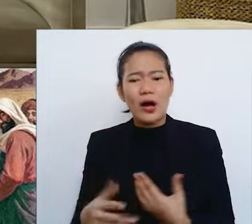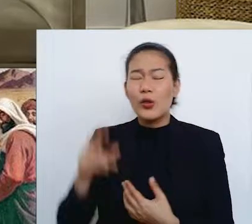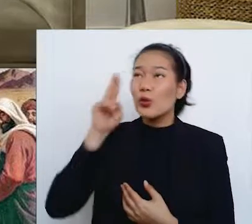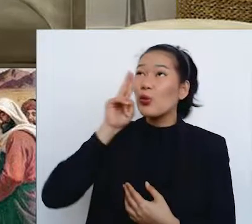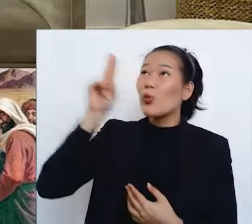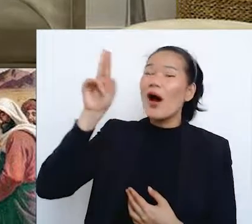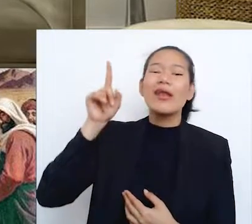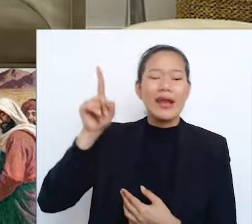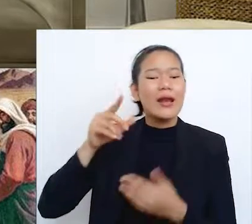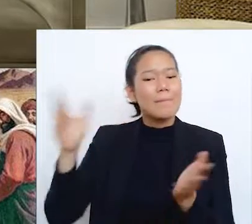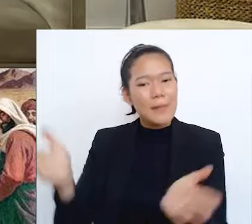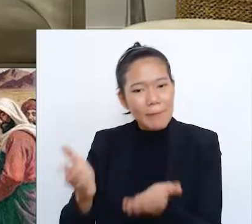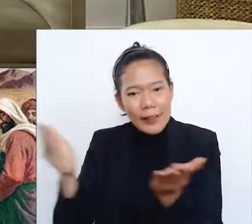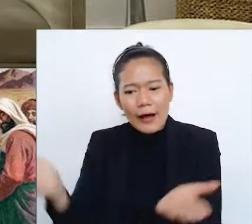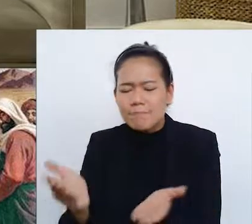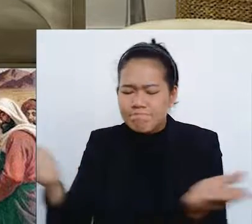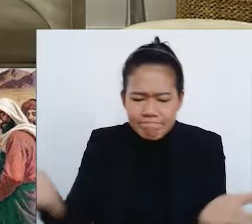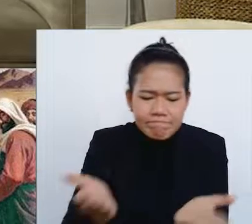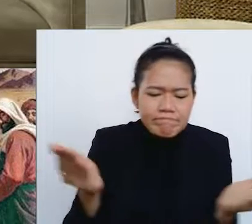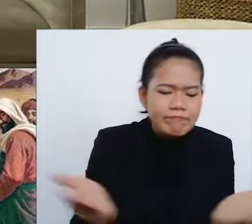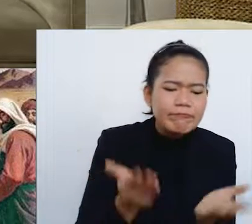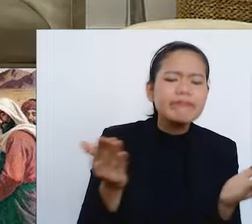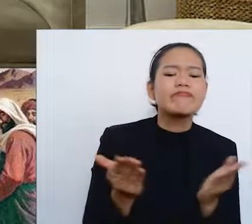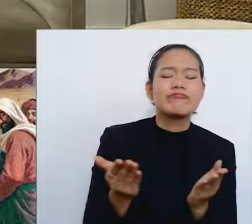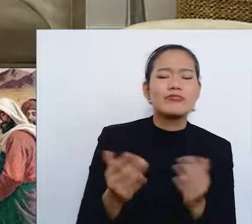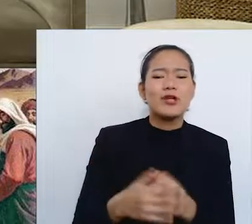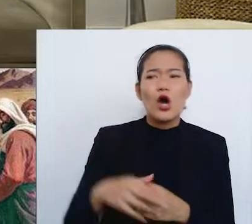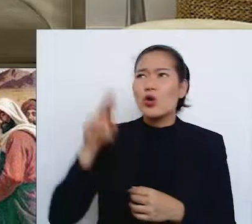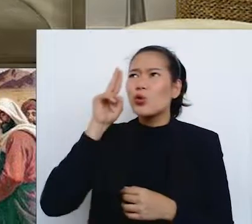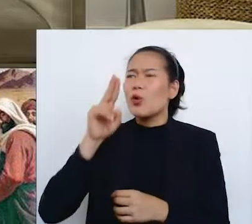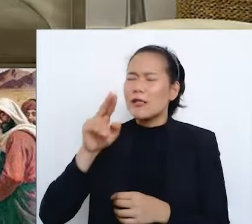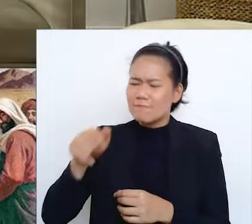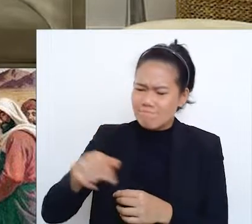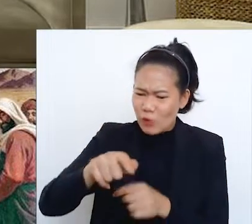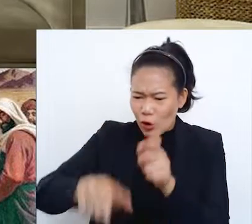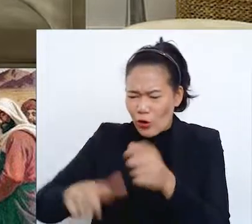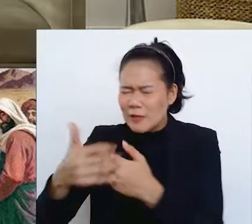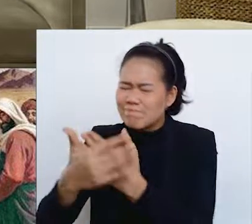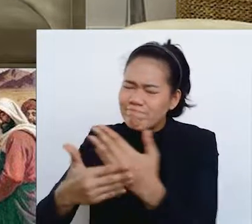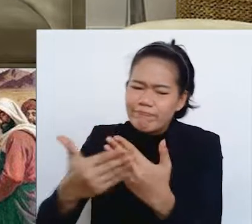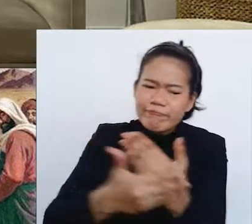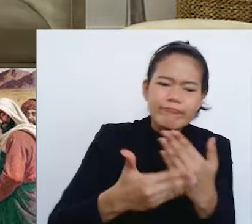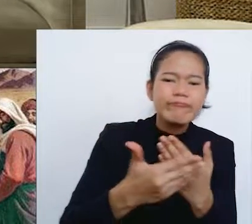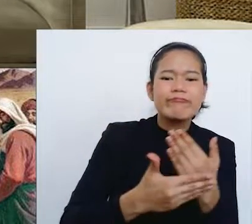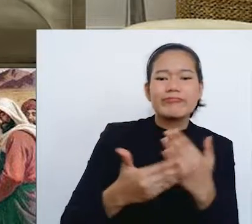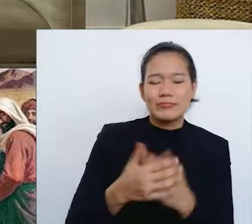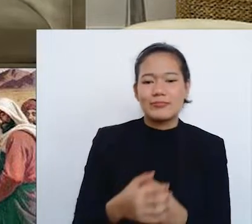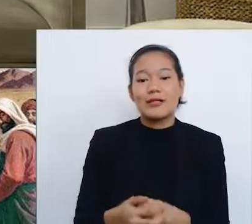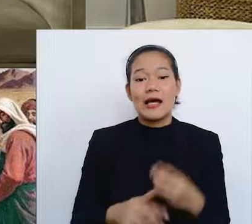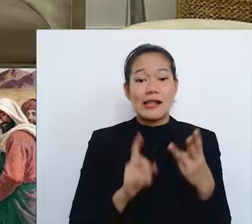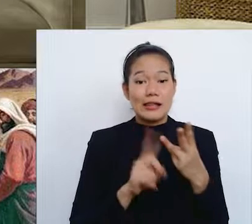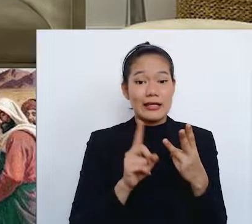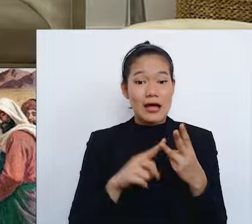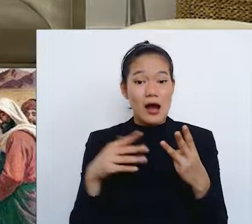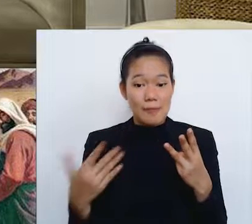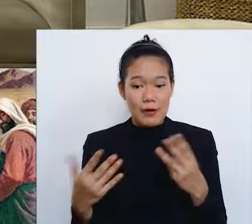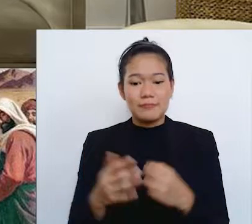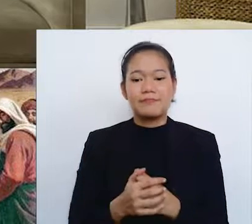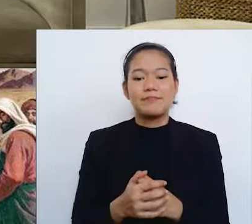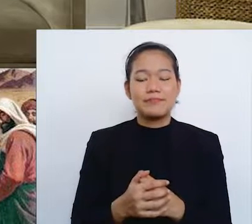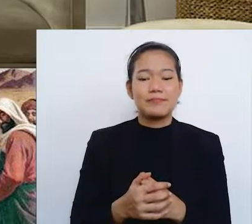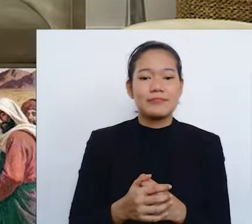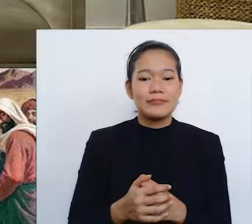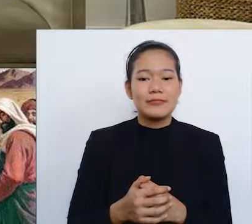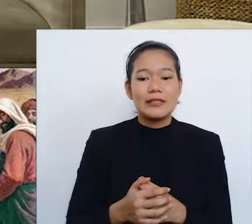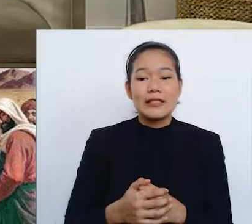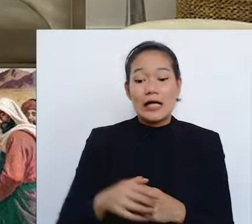Tuhan itu memelihara mereka. Tuhan itu merawat mereka. Yang ketiga, di